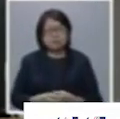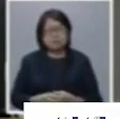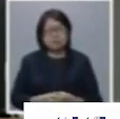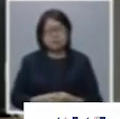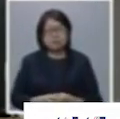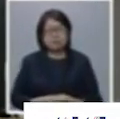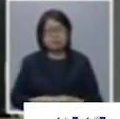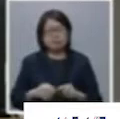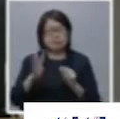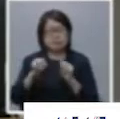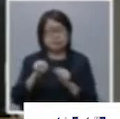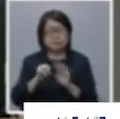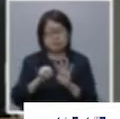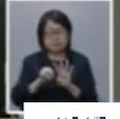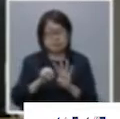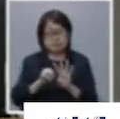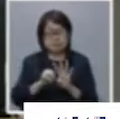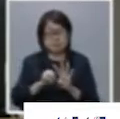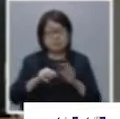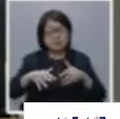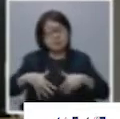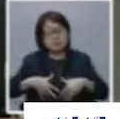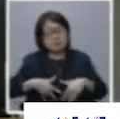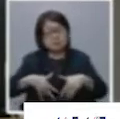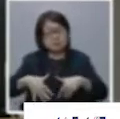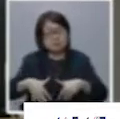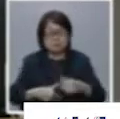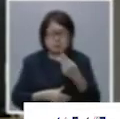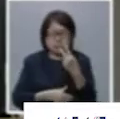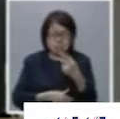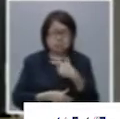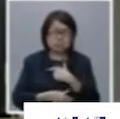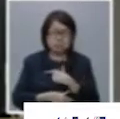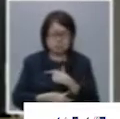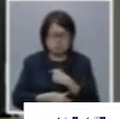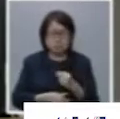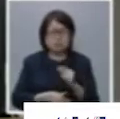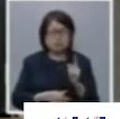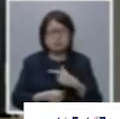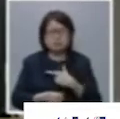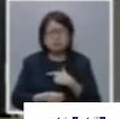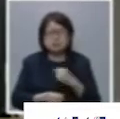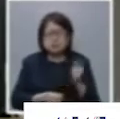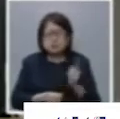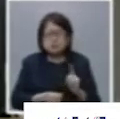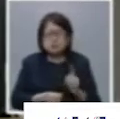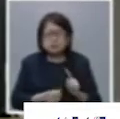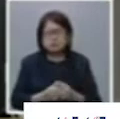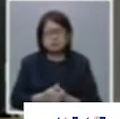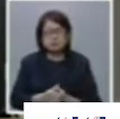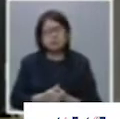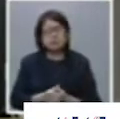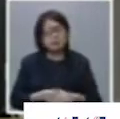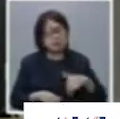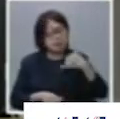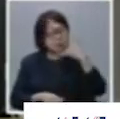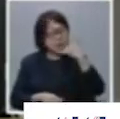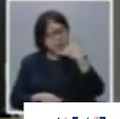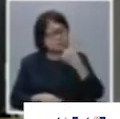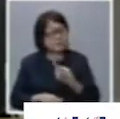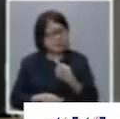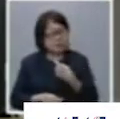ในมาตรา4ชาวบ้านเขาก็ชอบใจนะครับชอบใจมากว่าโอ้เขาโทรมาท่านพิเช